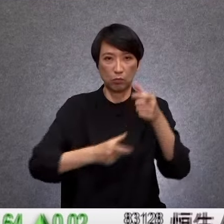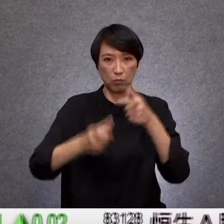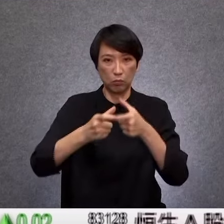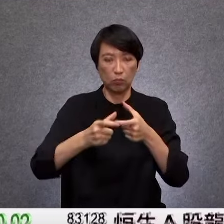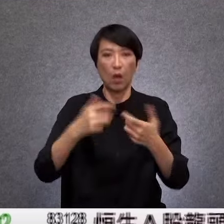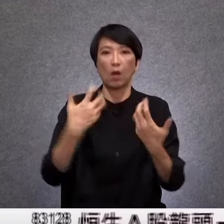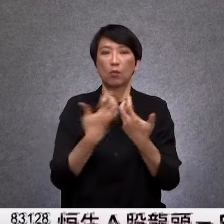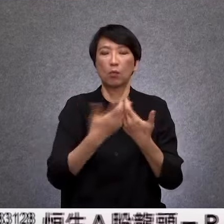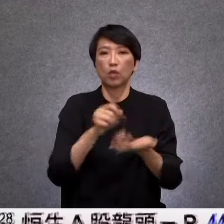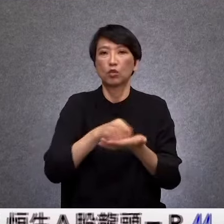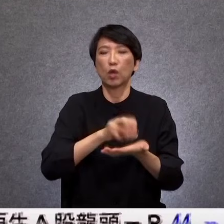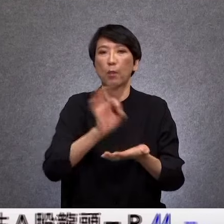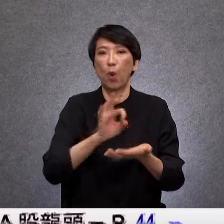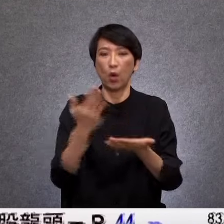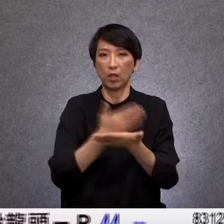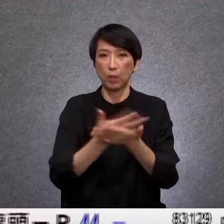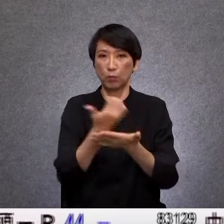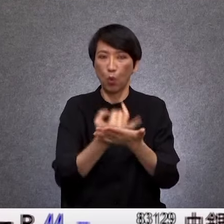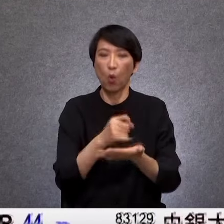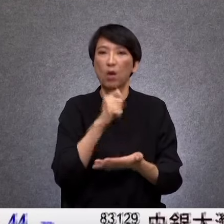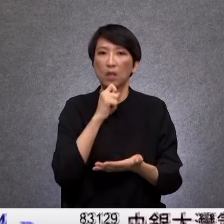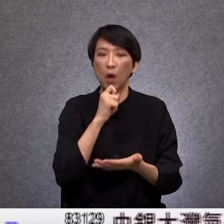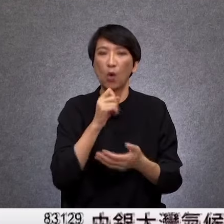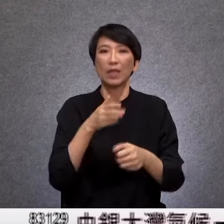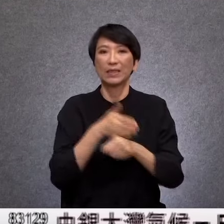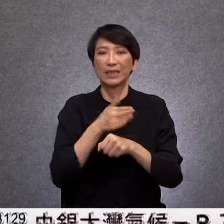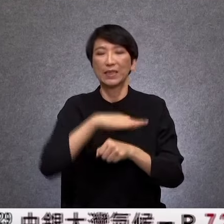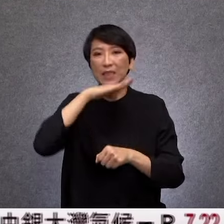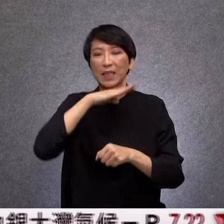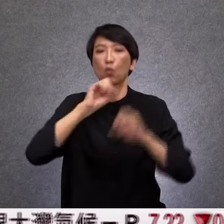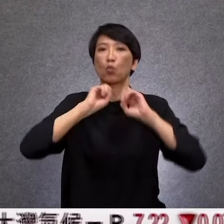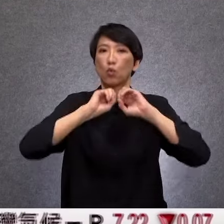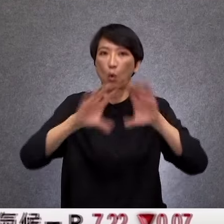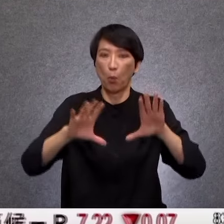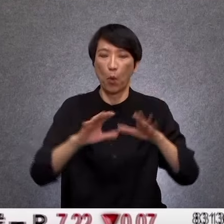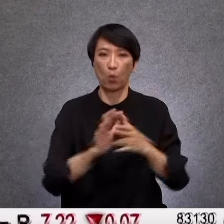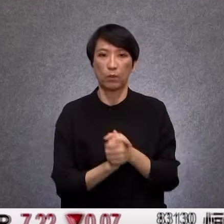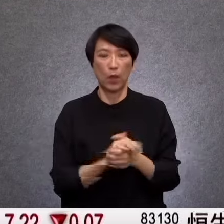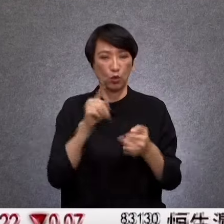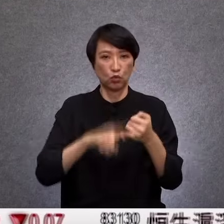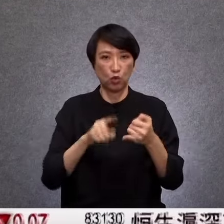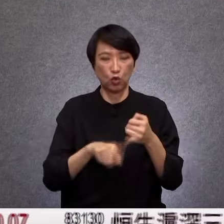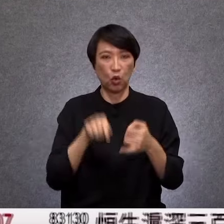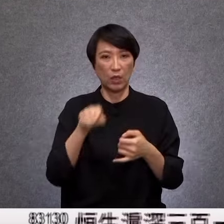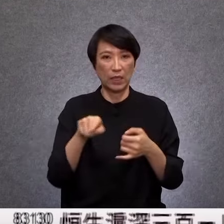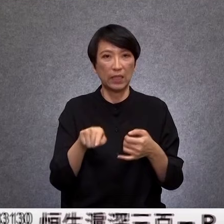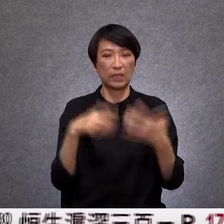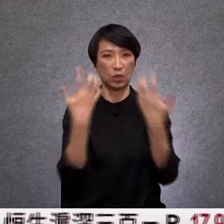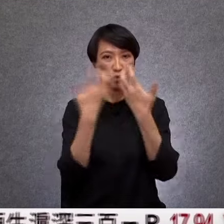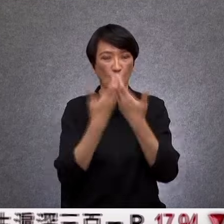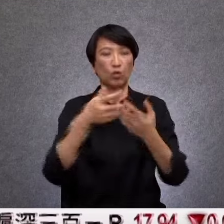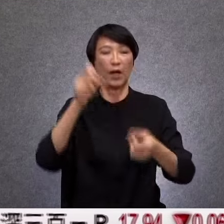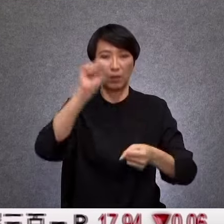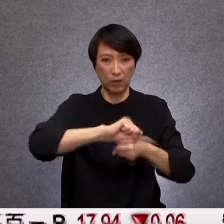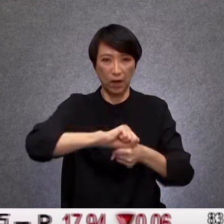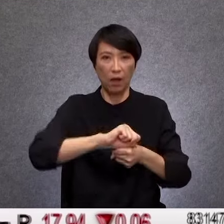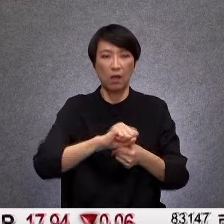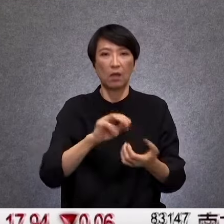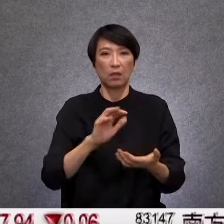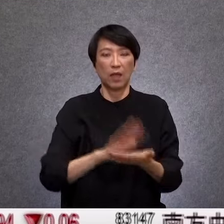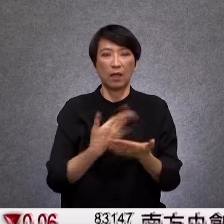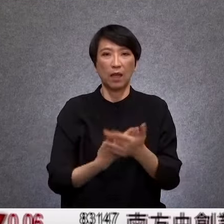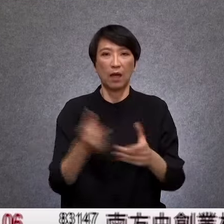去到最後呢，在預算案沒有落墨，但是就說了，但是那些檢討還在做緊，之後呢會公布，那其實會不會去到最